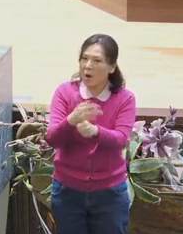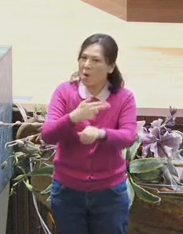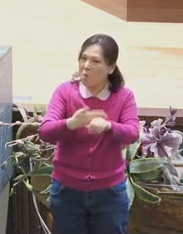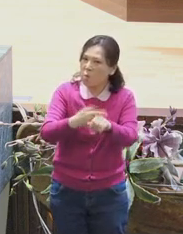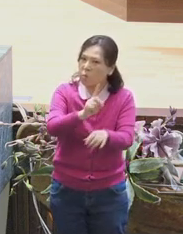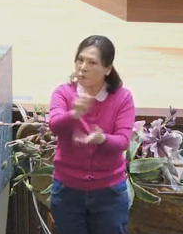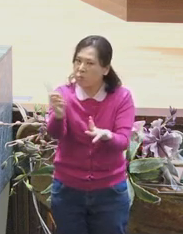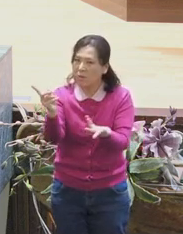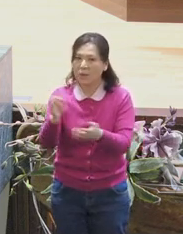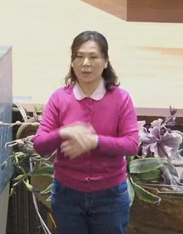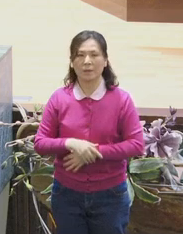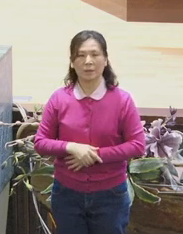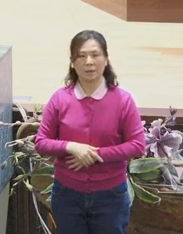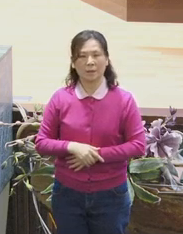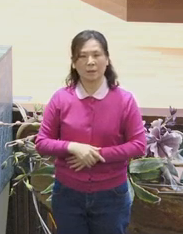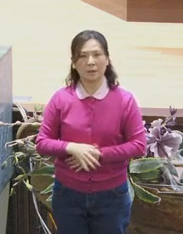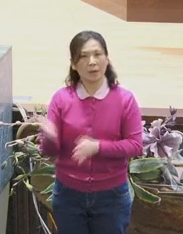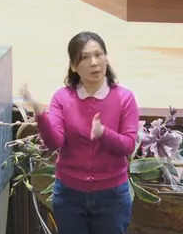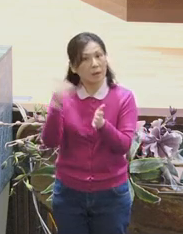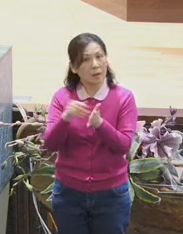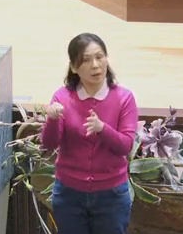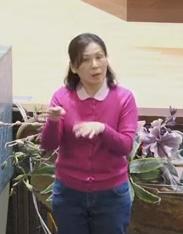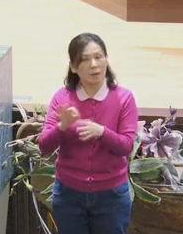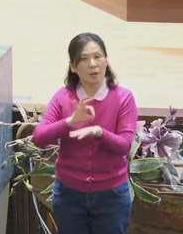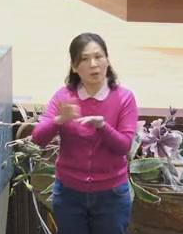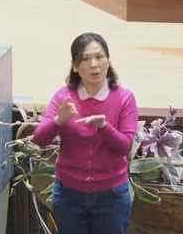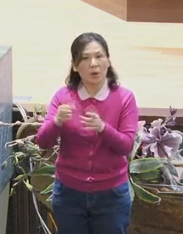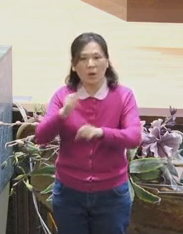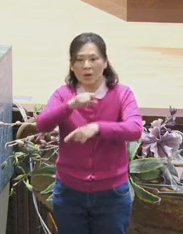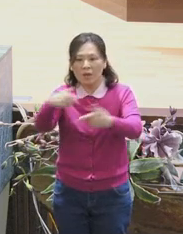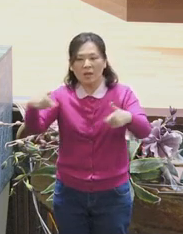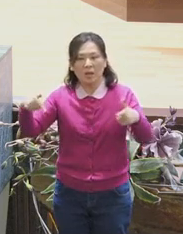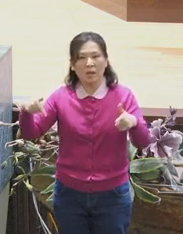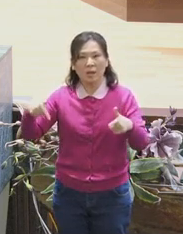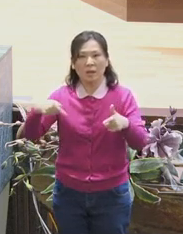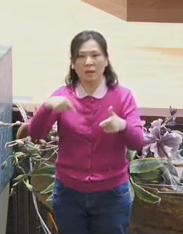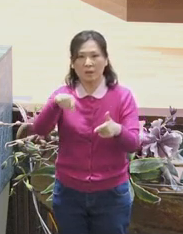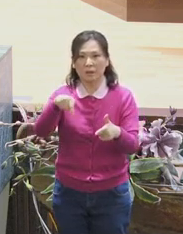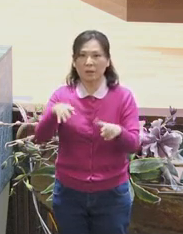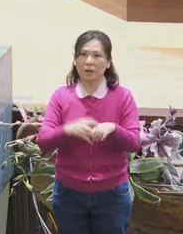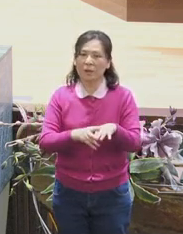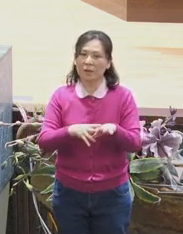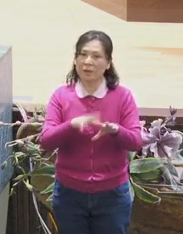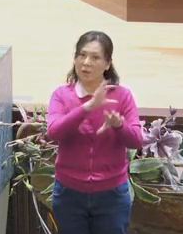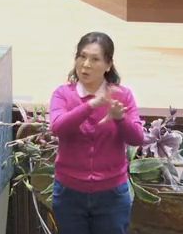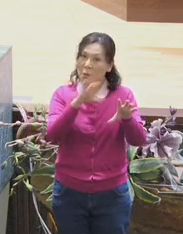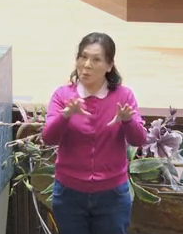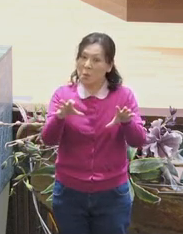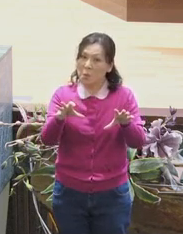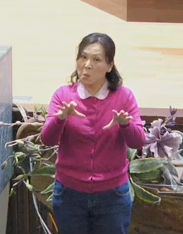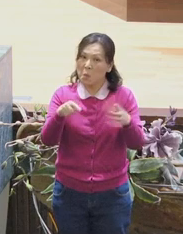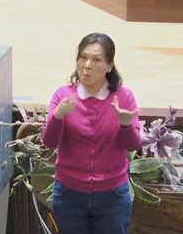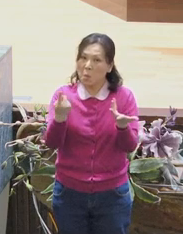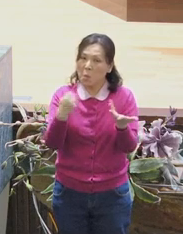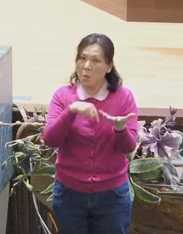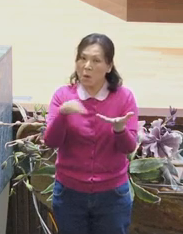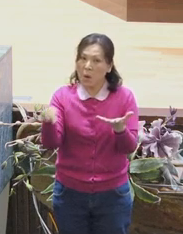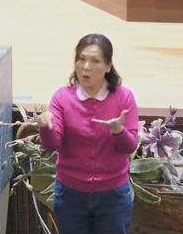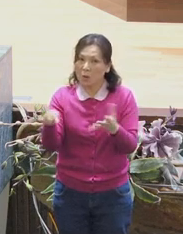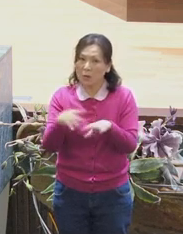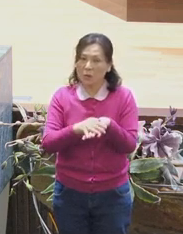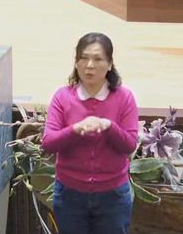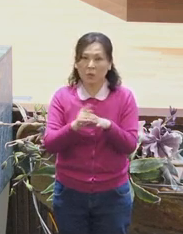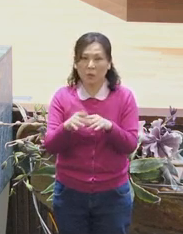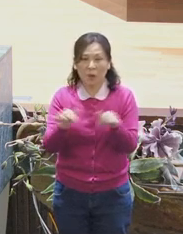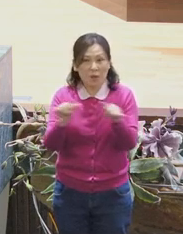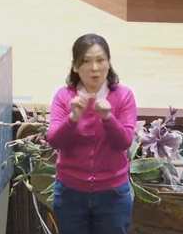们到底就是这个用的各种不同的模组之间，他们之间是怎么样组在一起的，那会不会